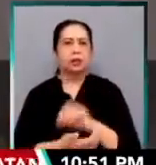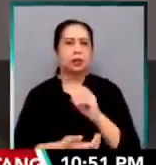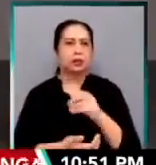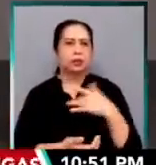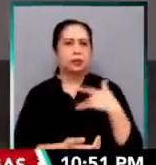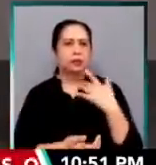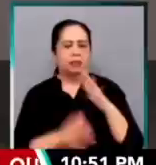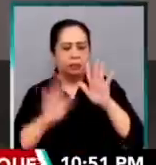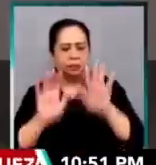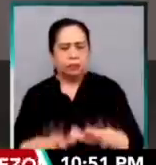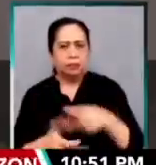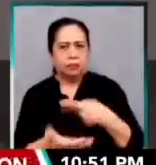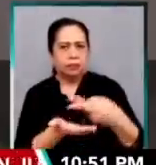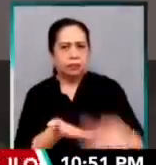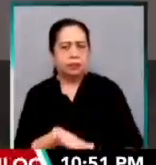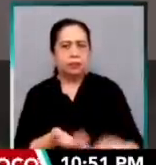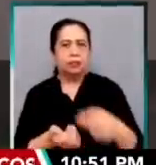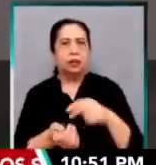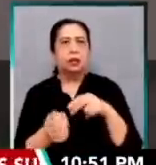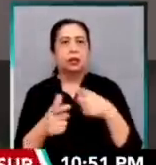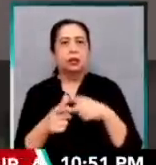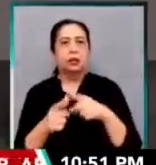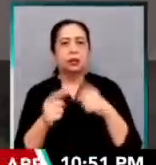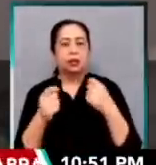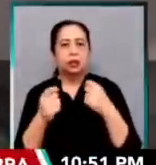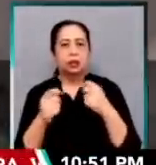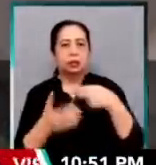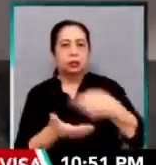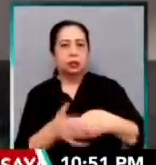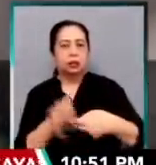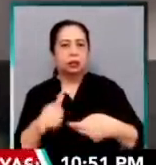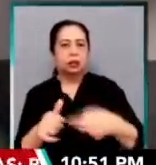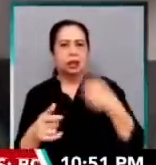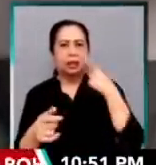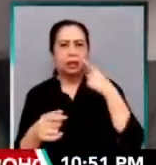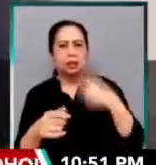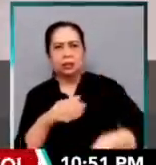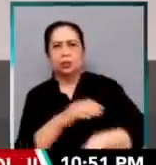ground, and then when I was on the ground, I believe I was kicked also.